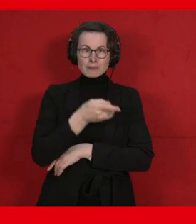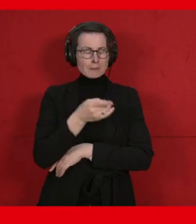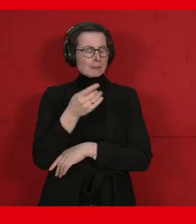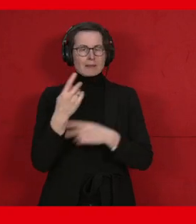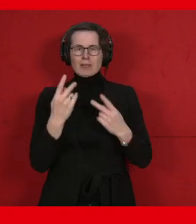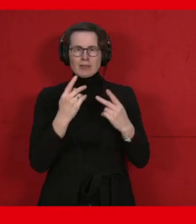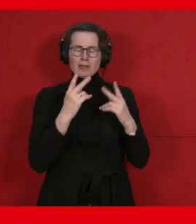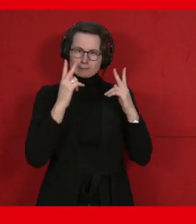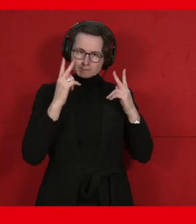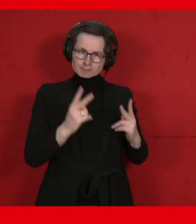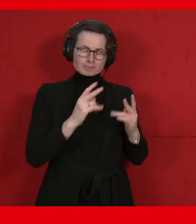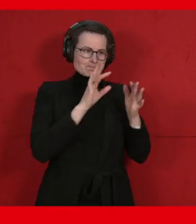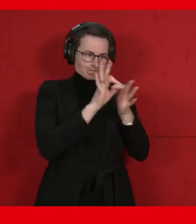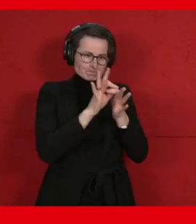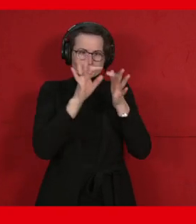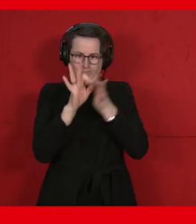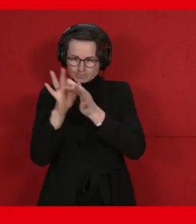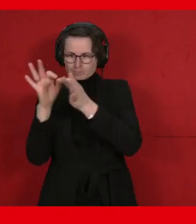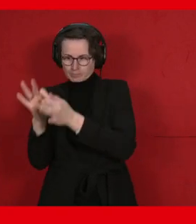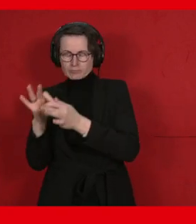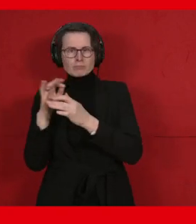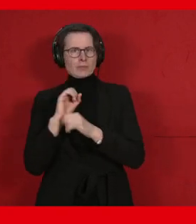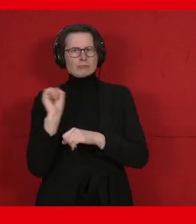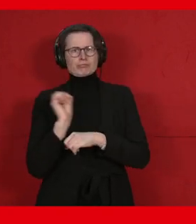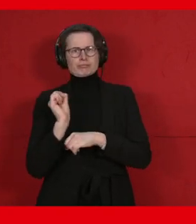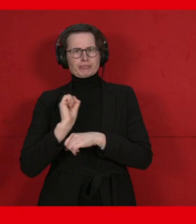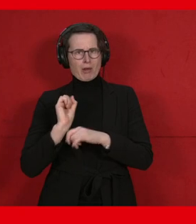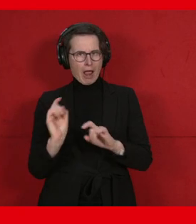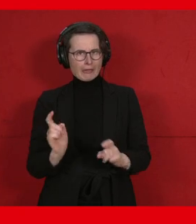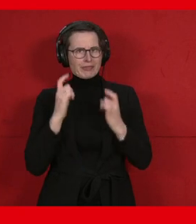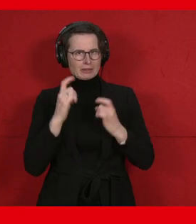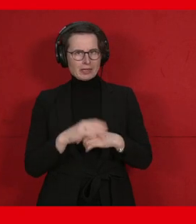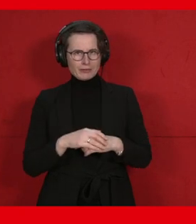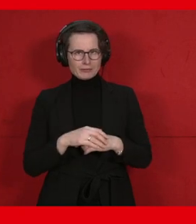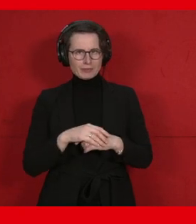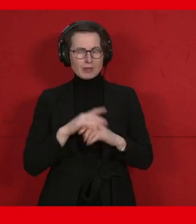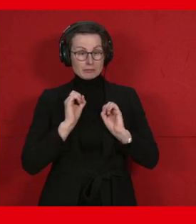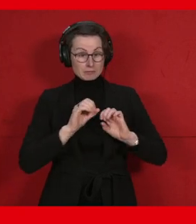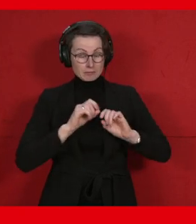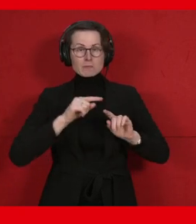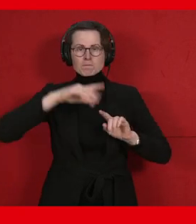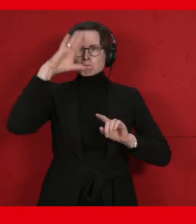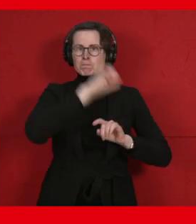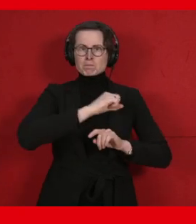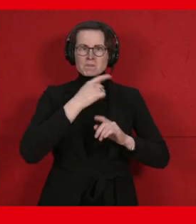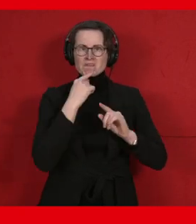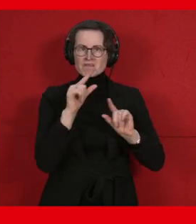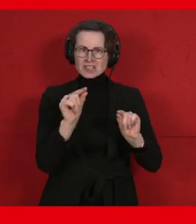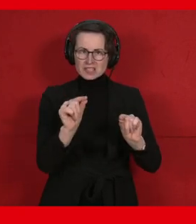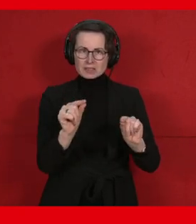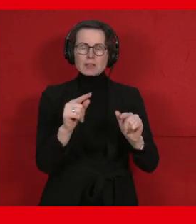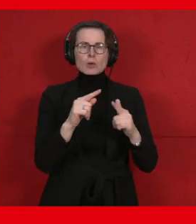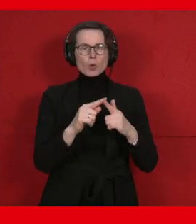extrem attraktive Antwort, weil dort wird verstanden, was gemacht werden soll. Und da kann man sich einloggen